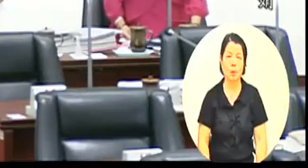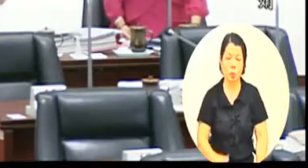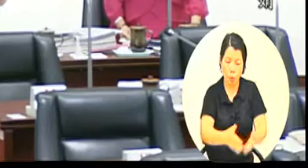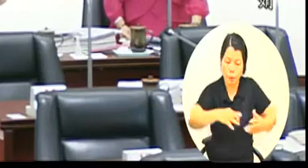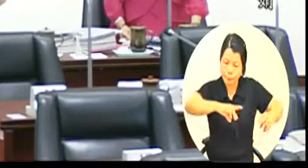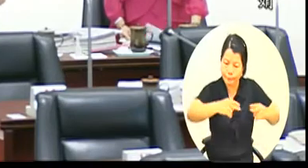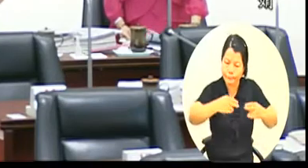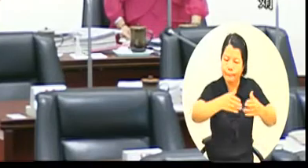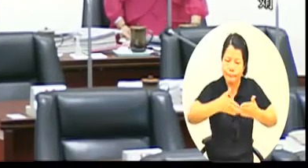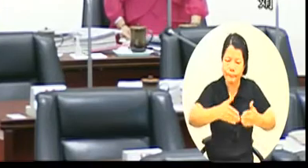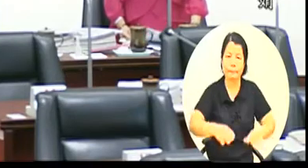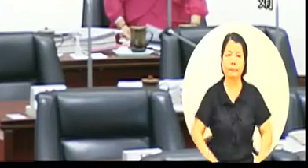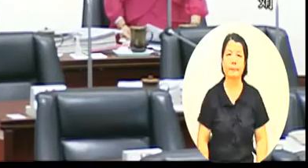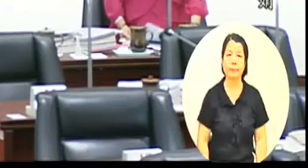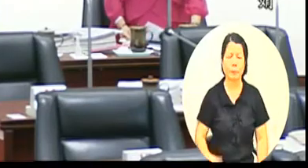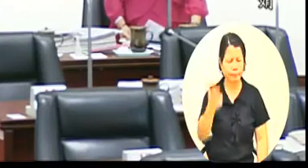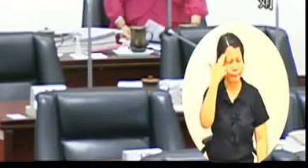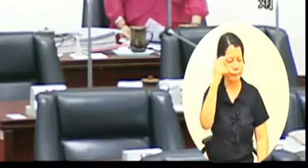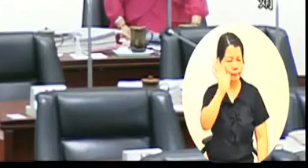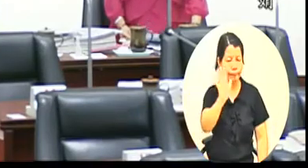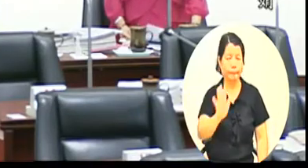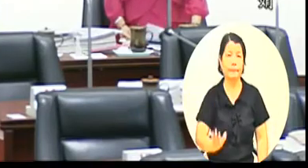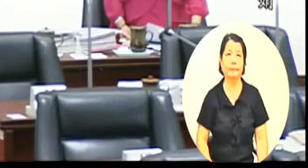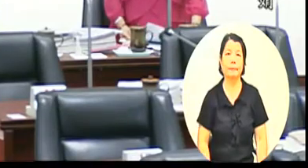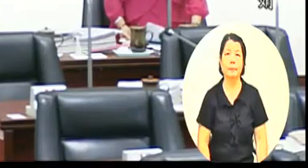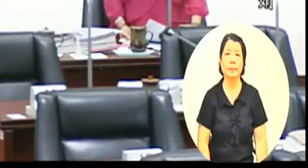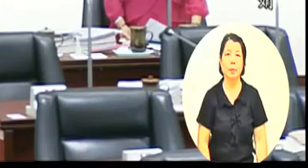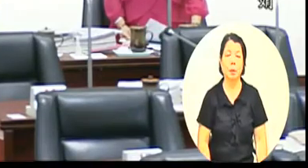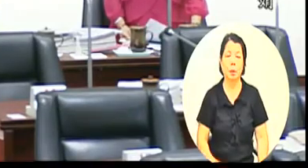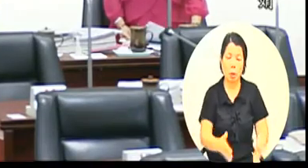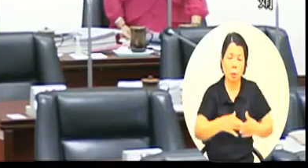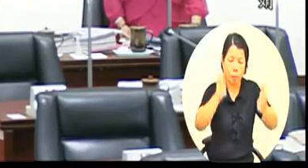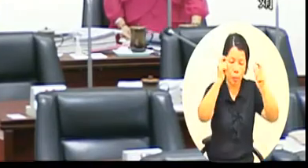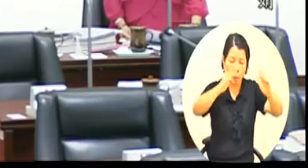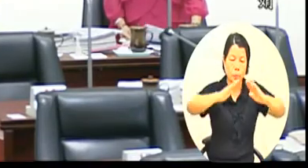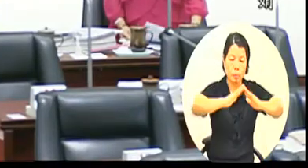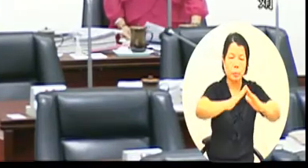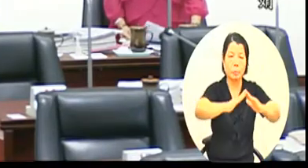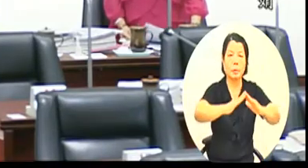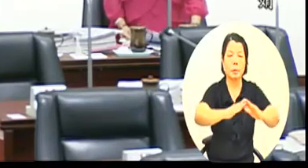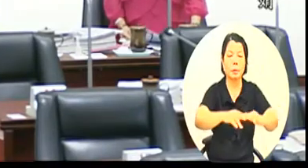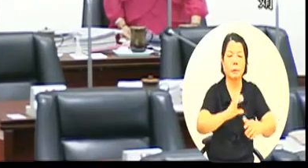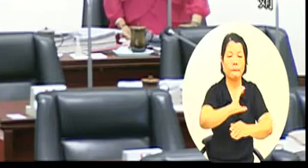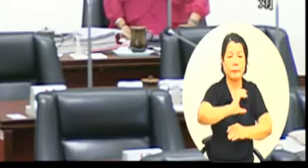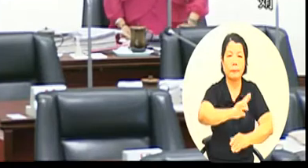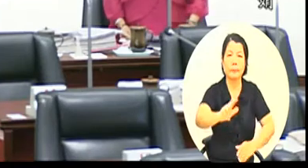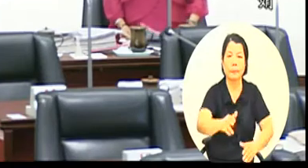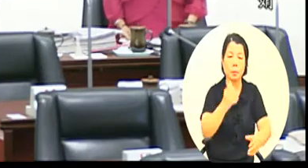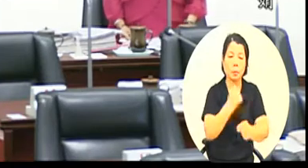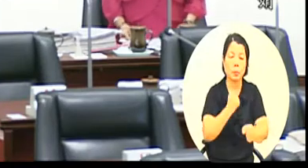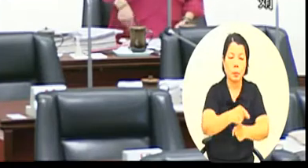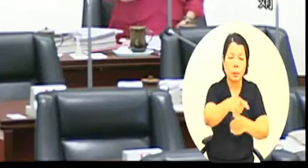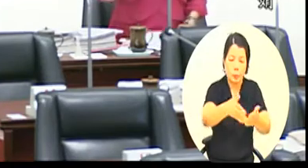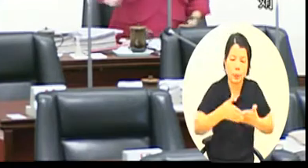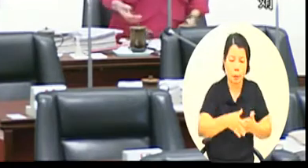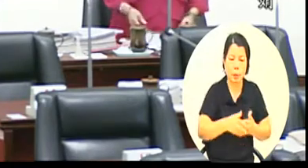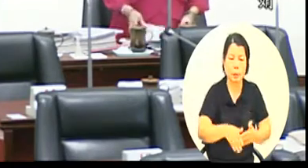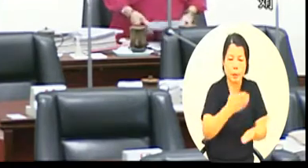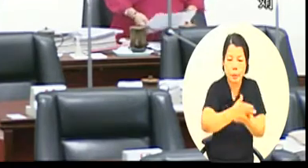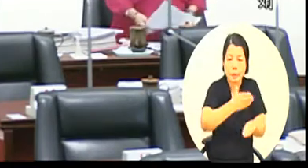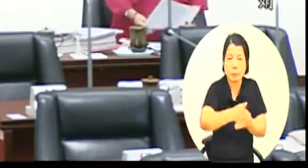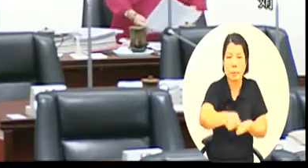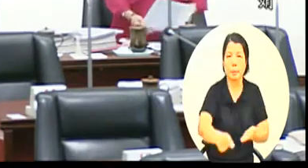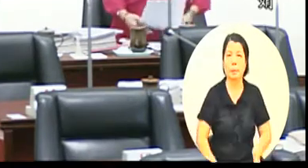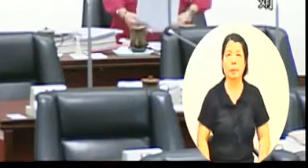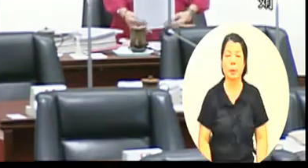那当然我想你们都是透过用后来透过用高雄错的方式来做这个解套。那刚刚我想上次我们